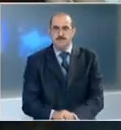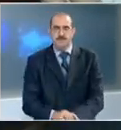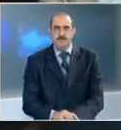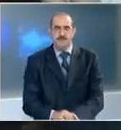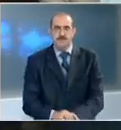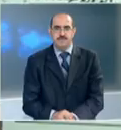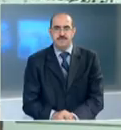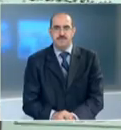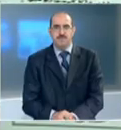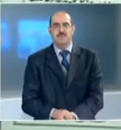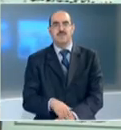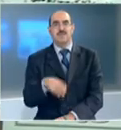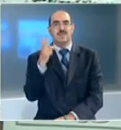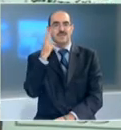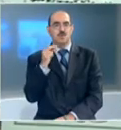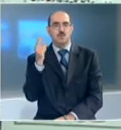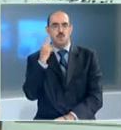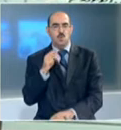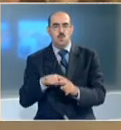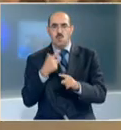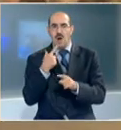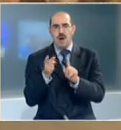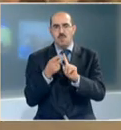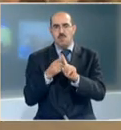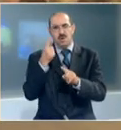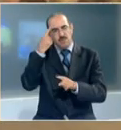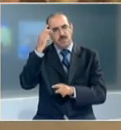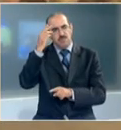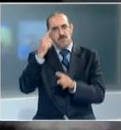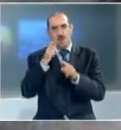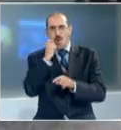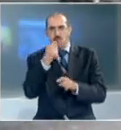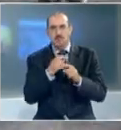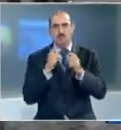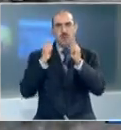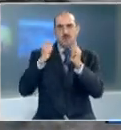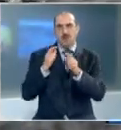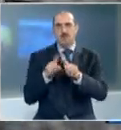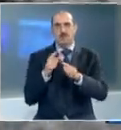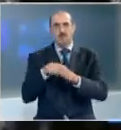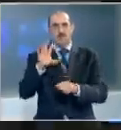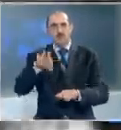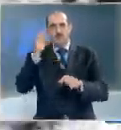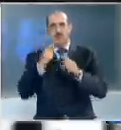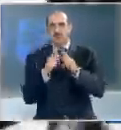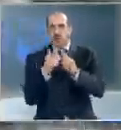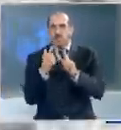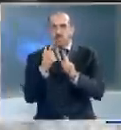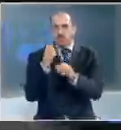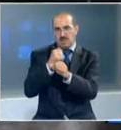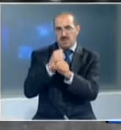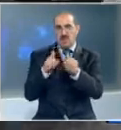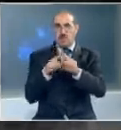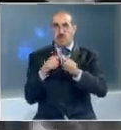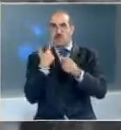إن التاريخ اعترف في سجله برجل ضمن الخالدين، الرجل السياسي الذي يختار السلم حيث يصلح ويعتمد